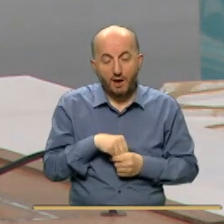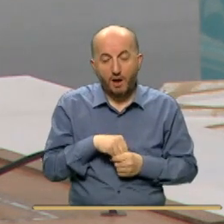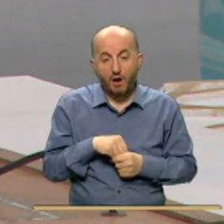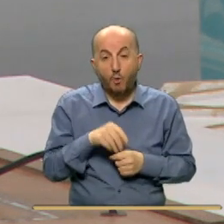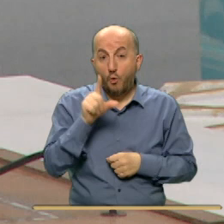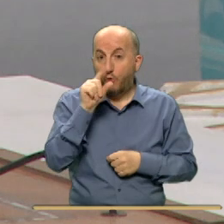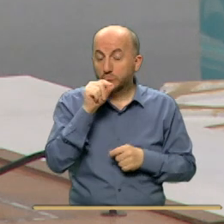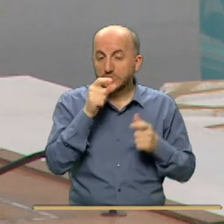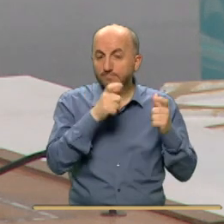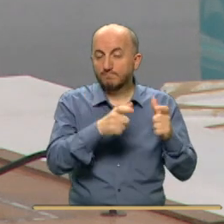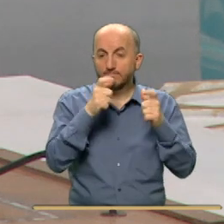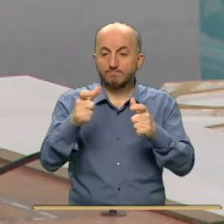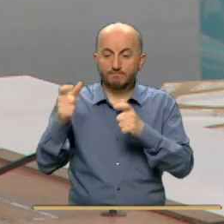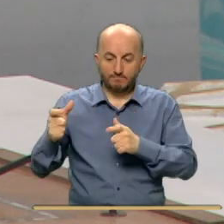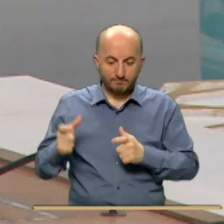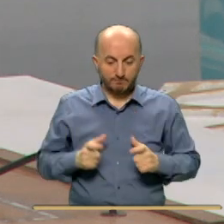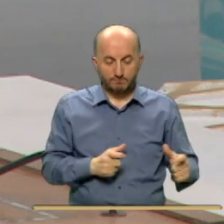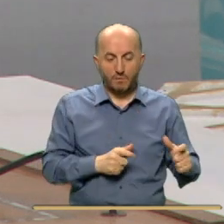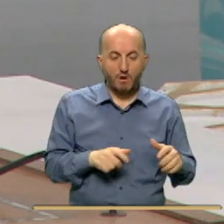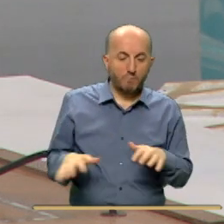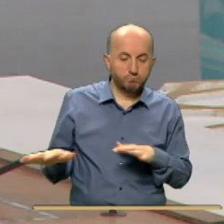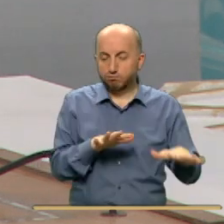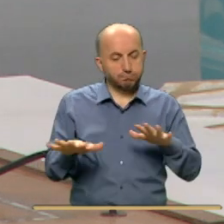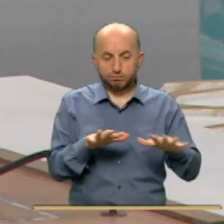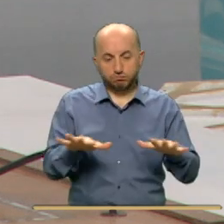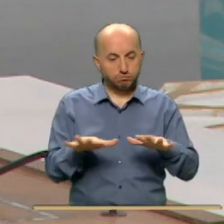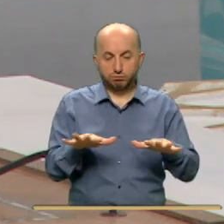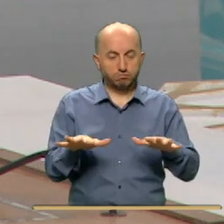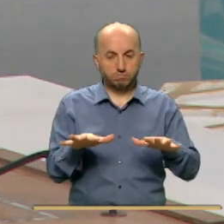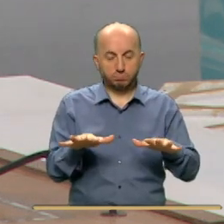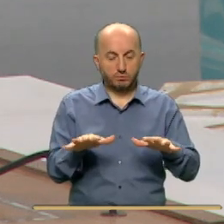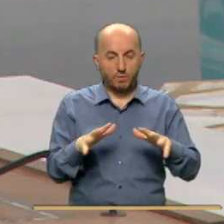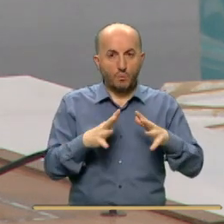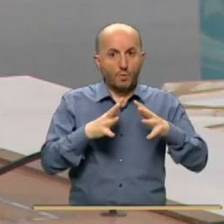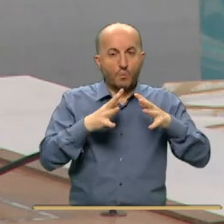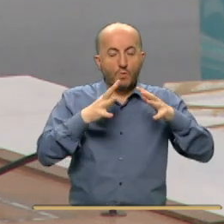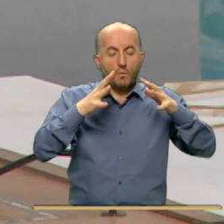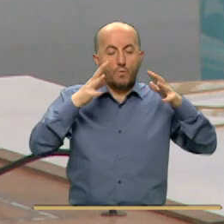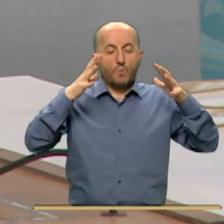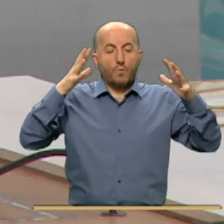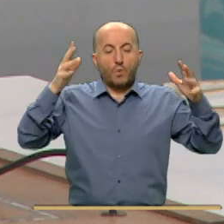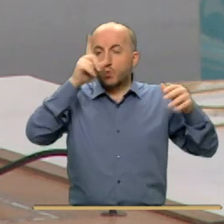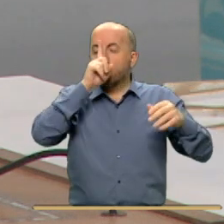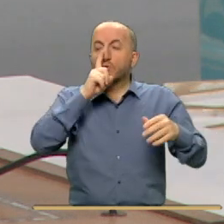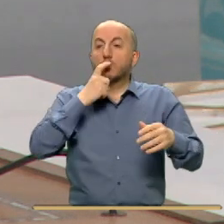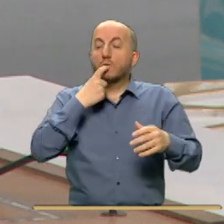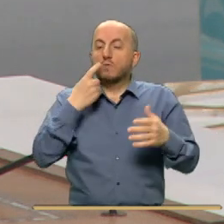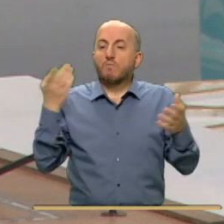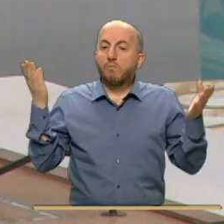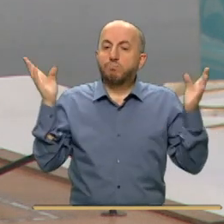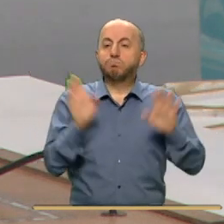11 tane ilimiz, coğrafyamızda sarsıldı. Büyük bir asrın felaketini